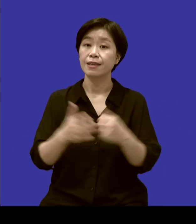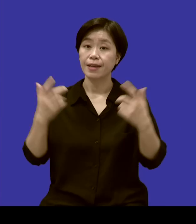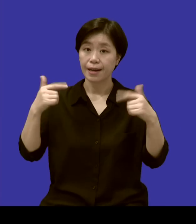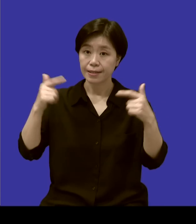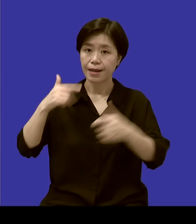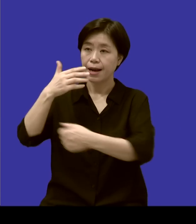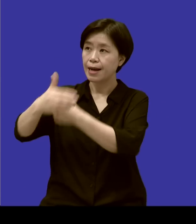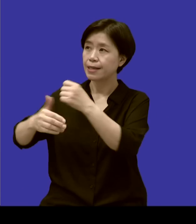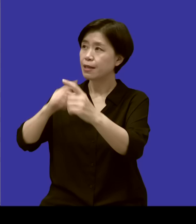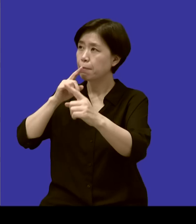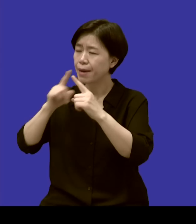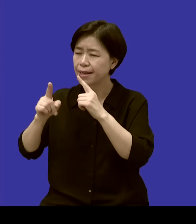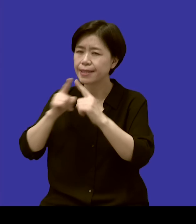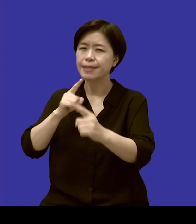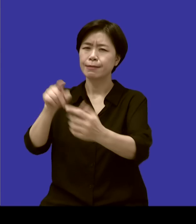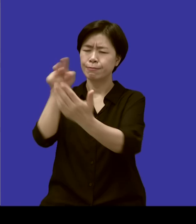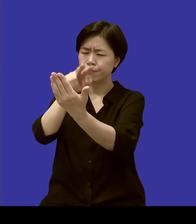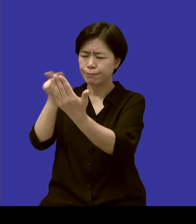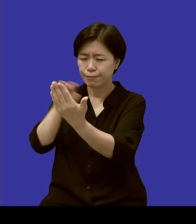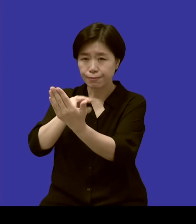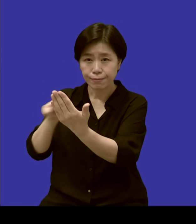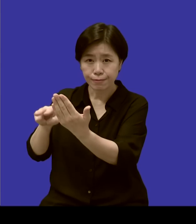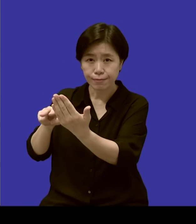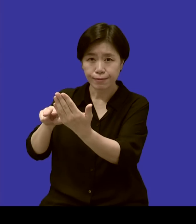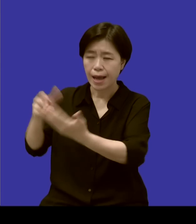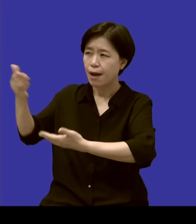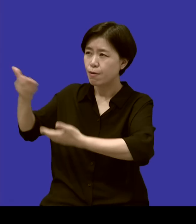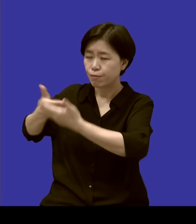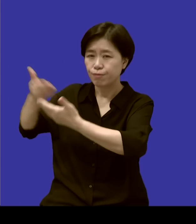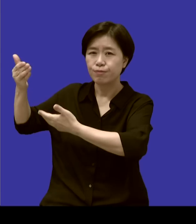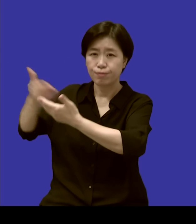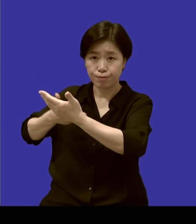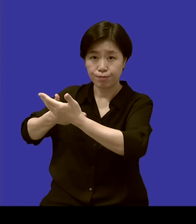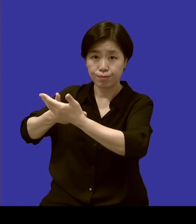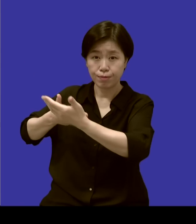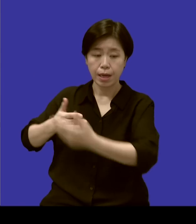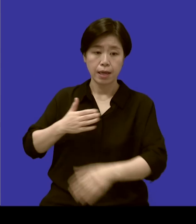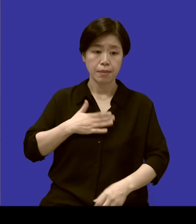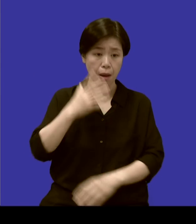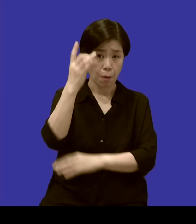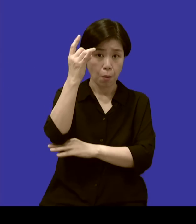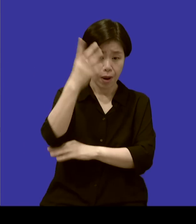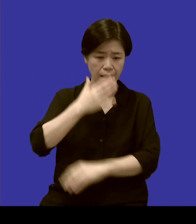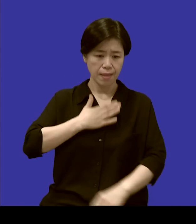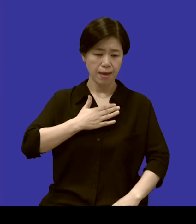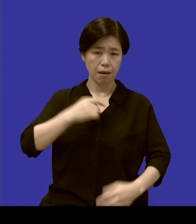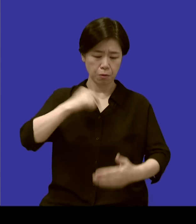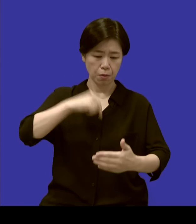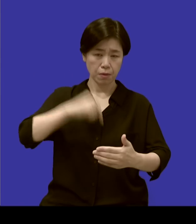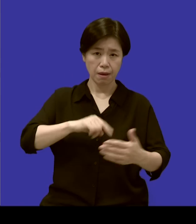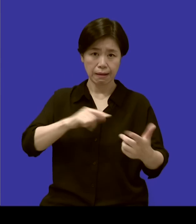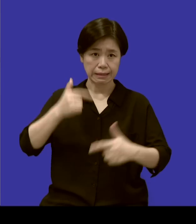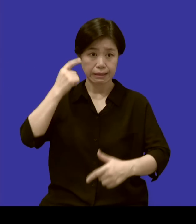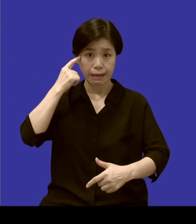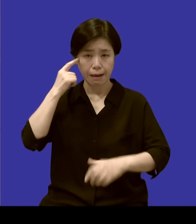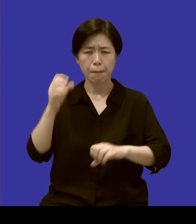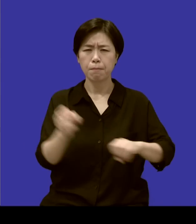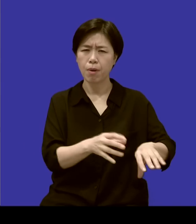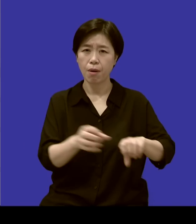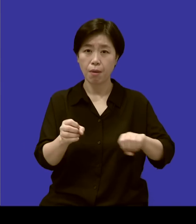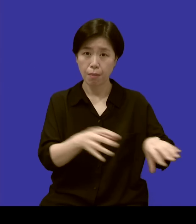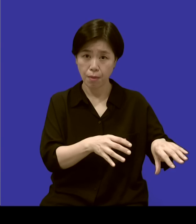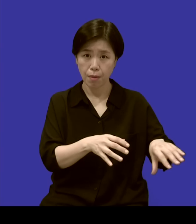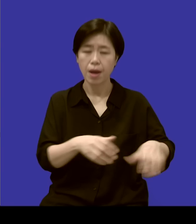친밀히 교제함으로 내 안에 있는 옛 자아, 세상적 그 자아들을 자꾸 깨부시는 훈련을 해야 되는데